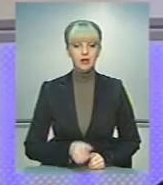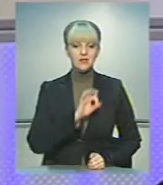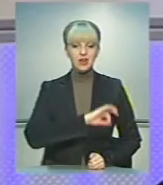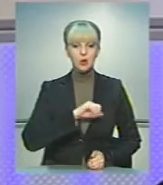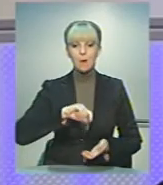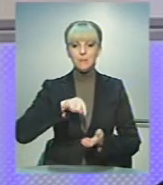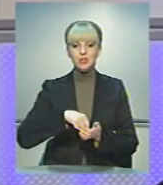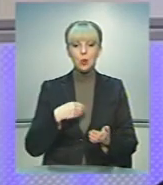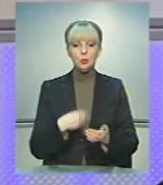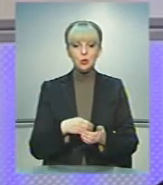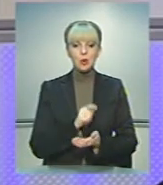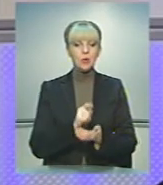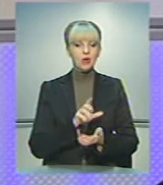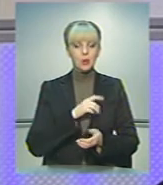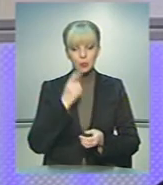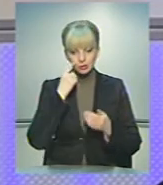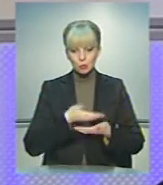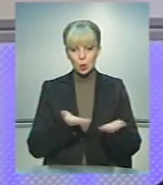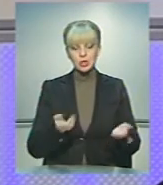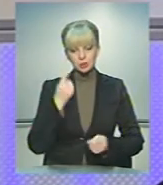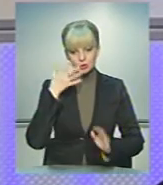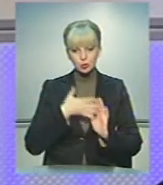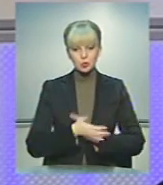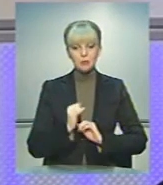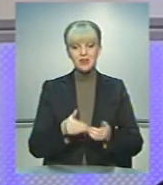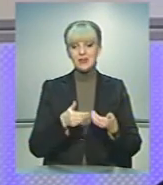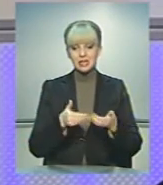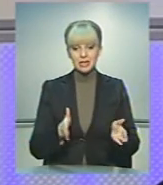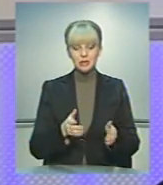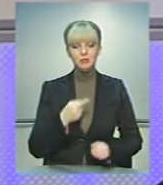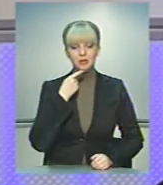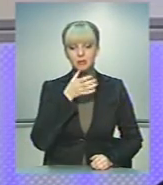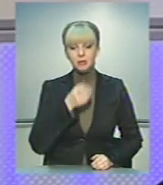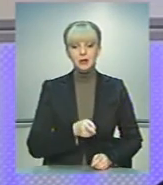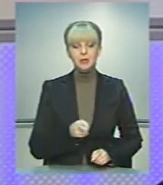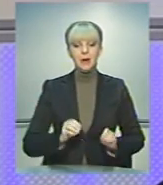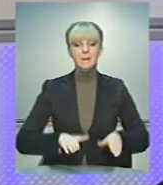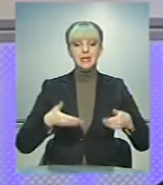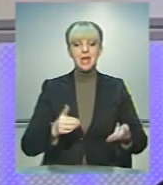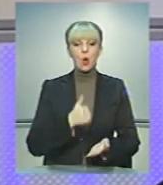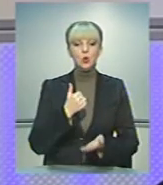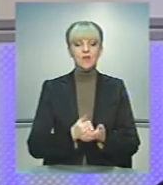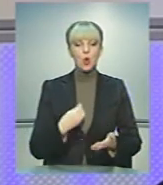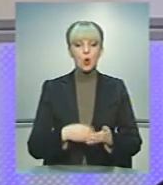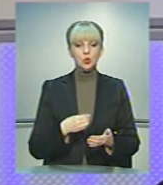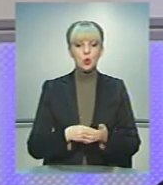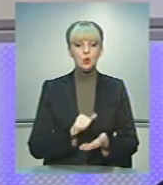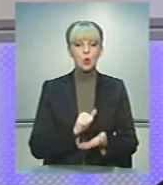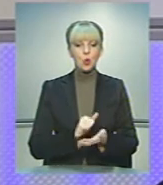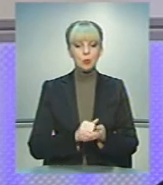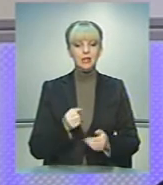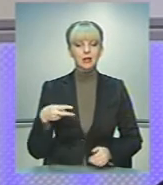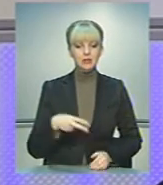Використання міського бюджету має бути прозорим, зрозумілим і відкритим, наголосив під час презентації головного кошторисного документу